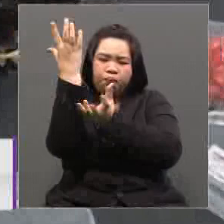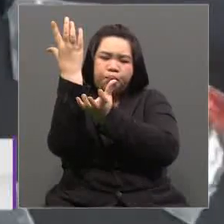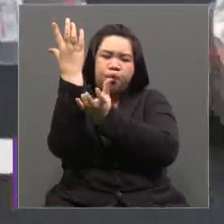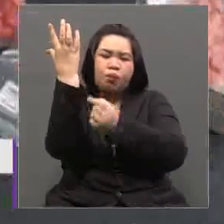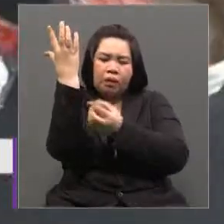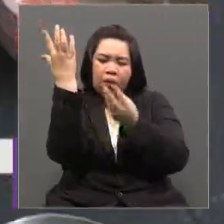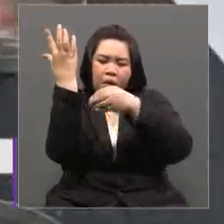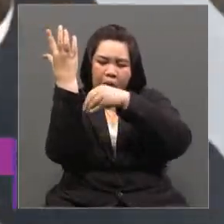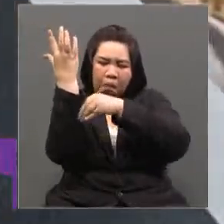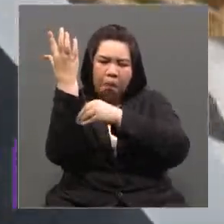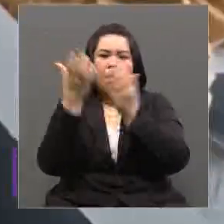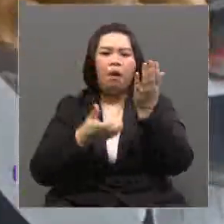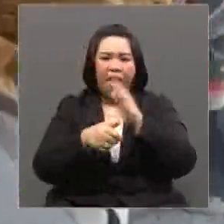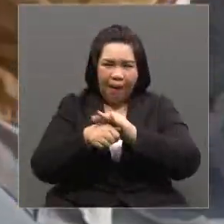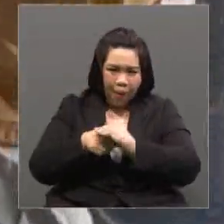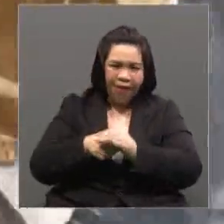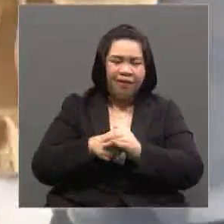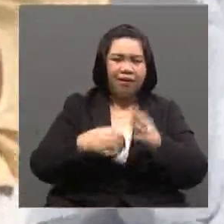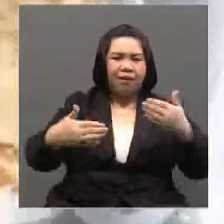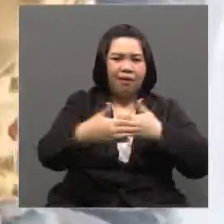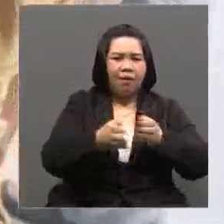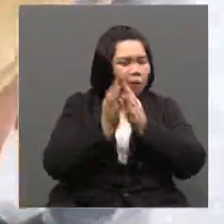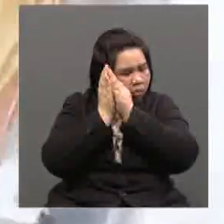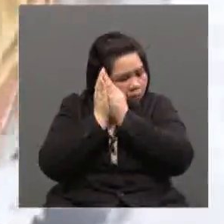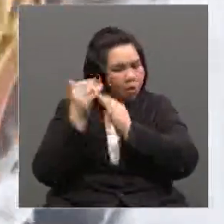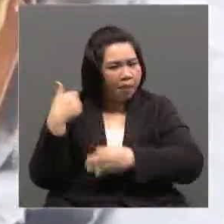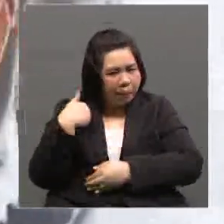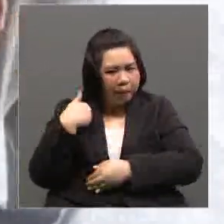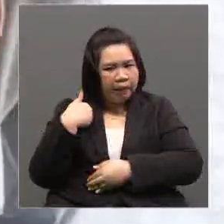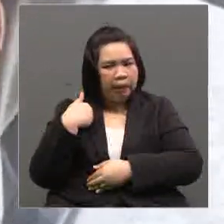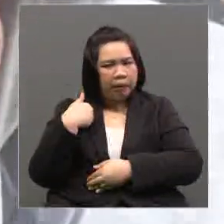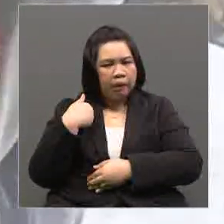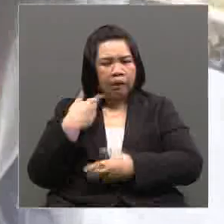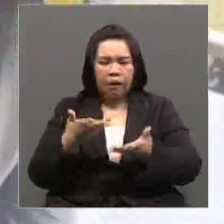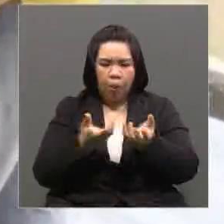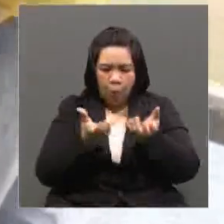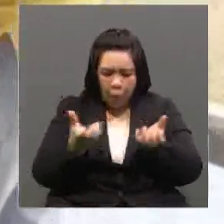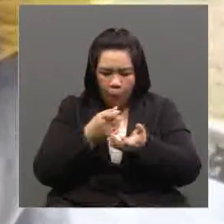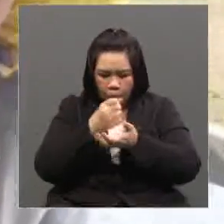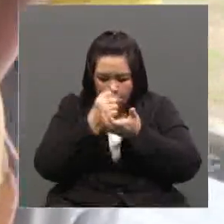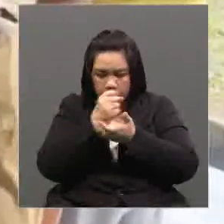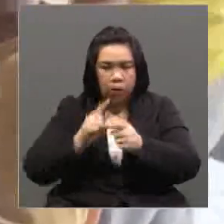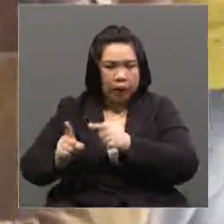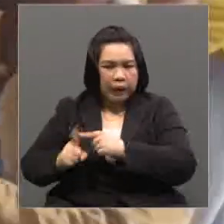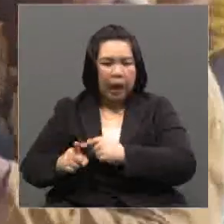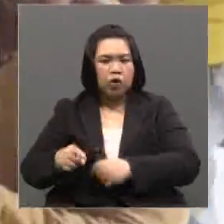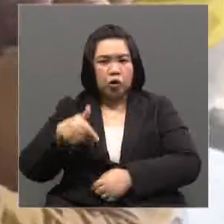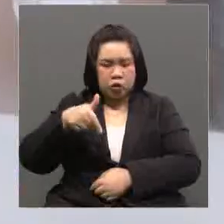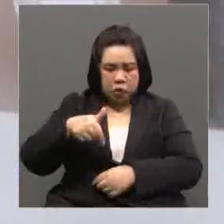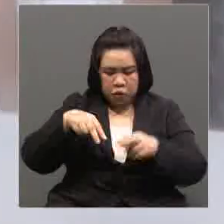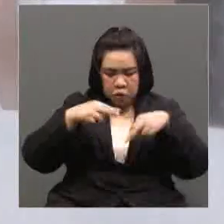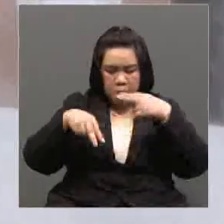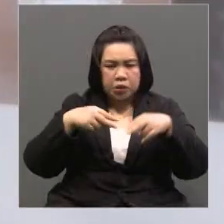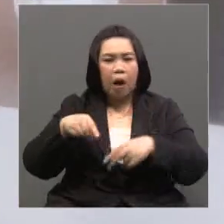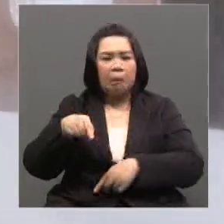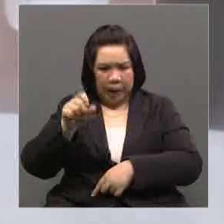ครับแล้วก็ซุกซ่อนในที่ห้องนอนพร้อมกับอุปกรณ์การเสพซึ่งผลตรวจปัสสาวะนั้นก็เป็นบวกสัดส่วนนะครับรับสารภาพว่า